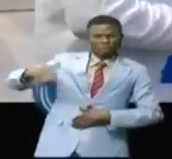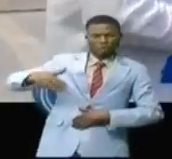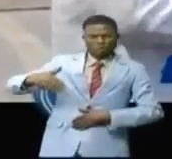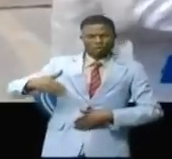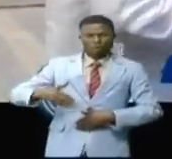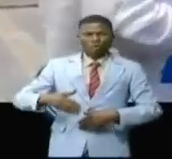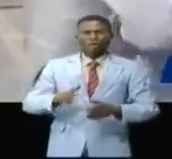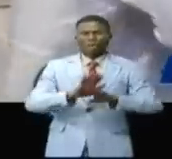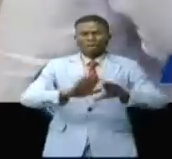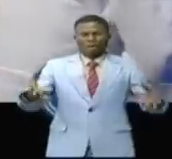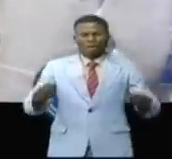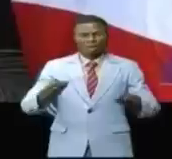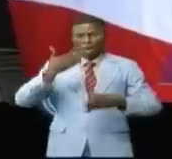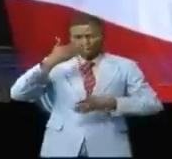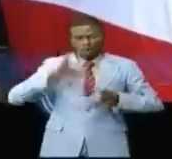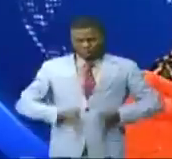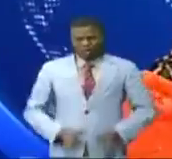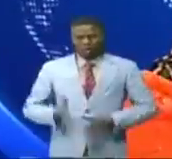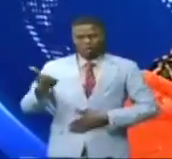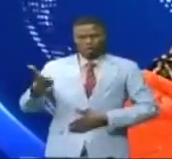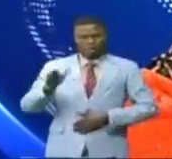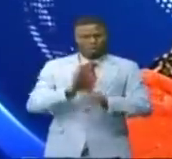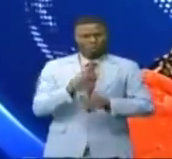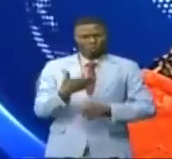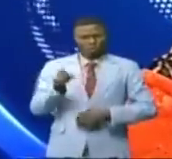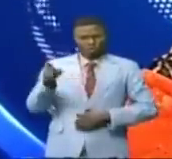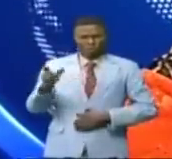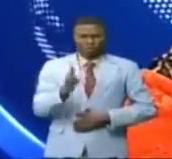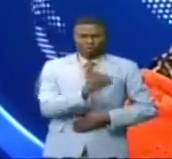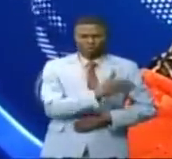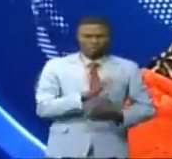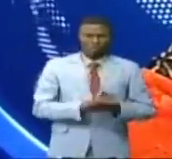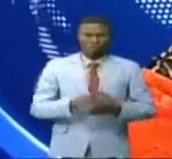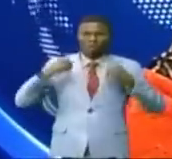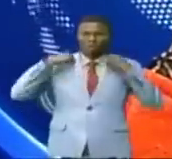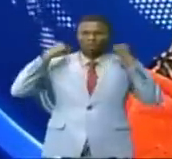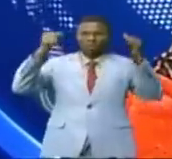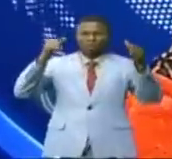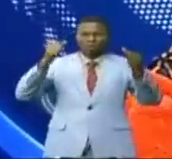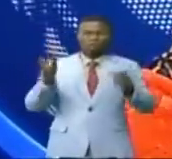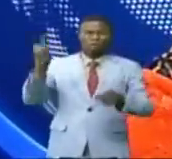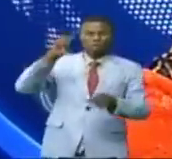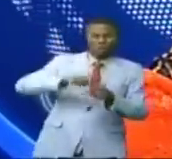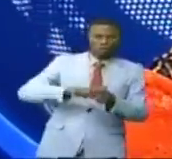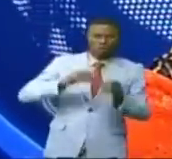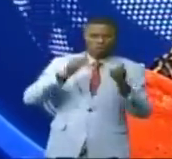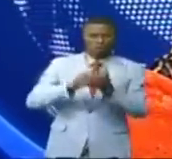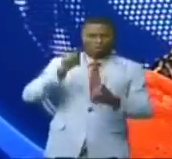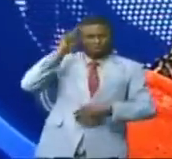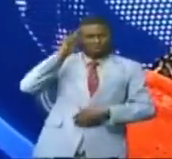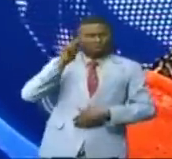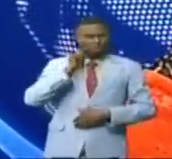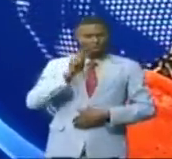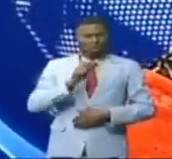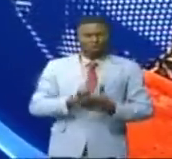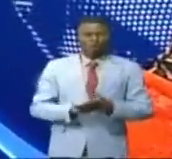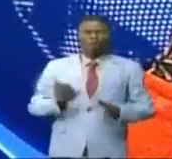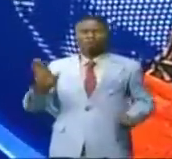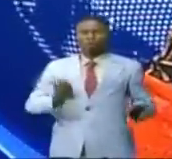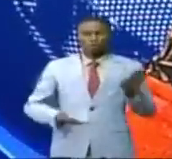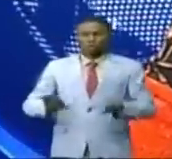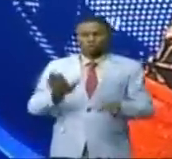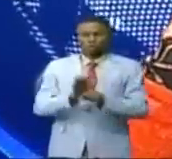lits d'accouchement et autres accessoires mais le banditisme le violences basées sur le genre la prostitution et